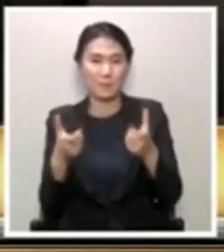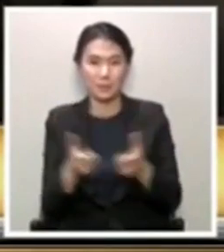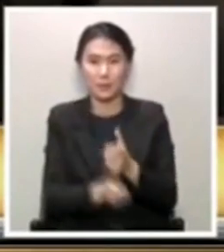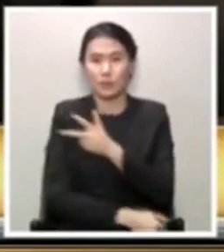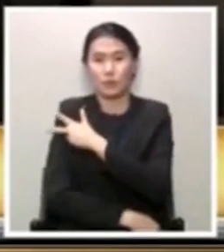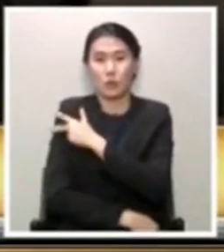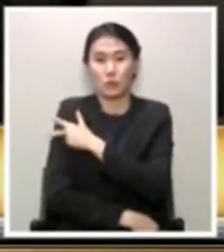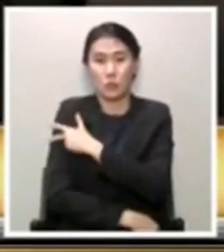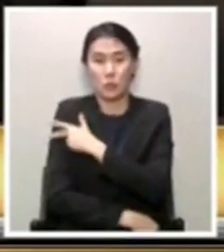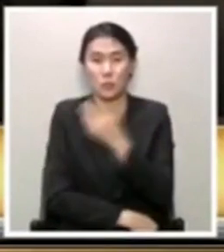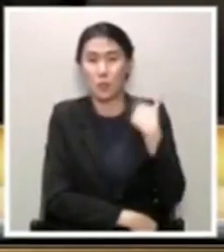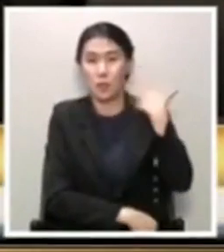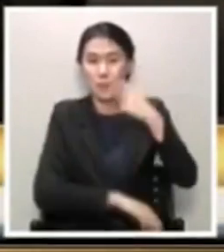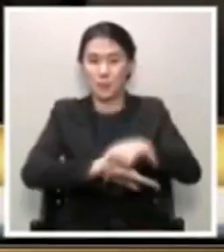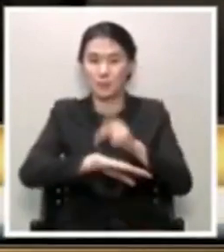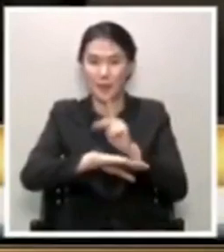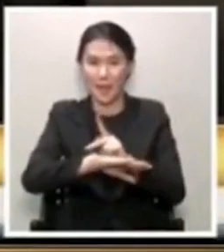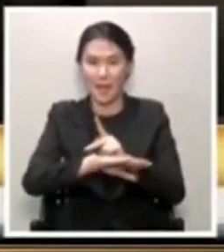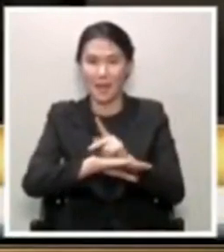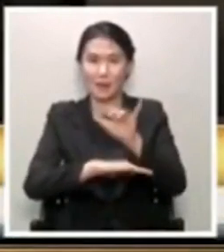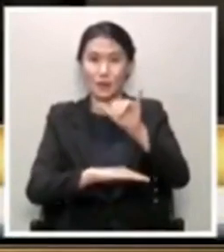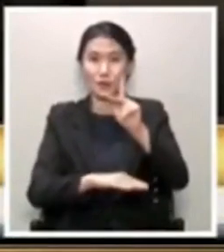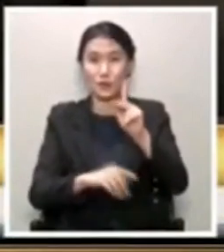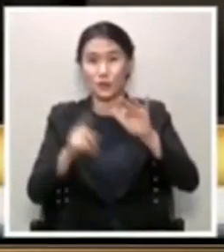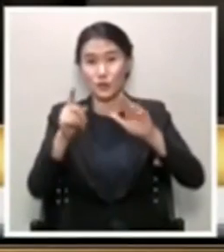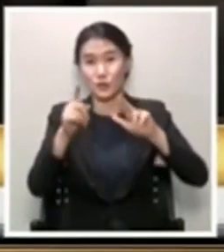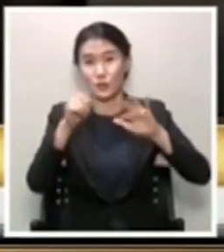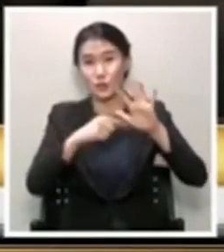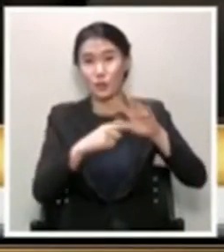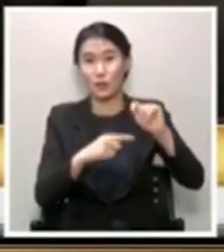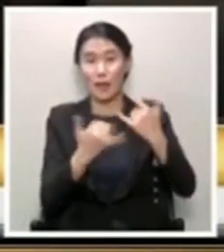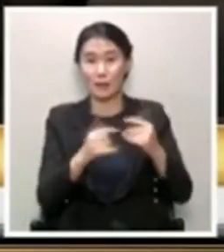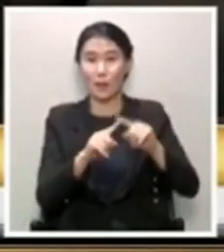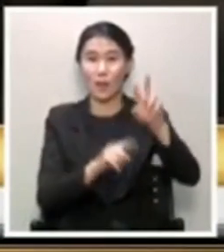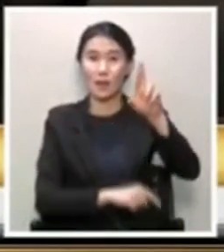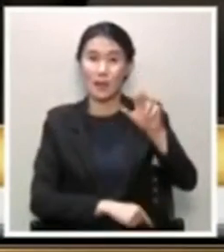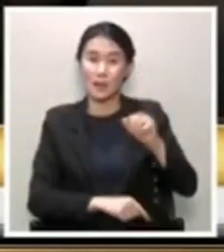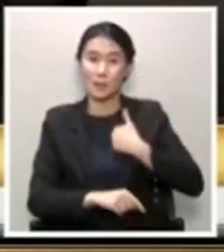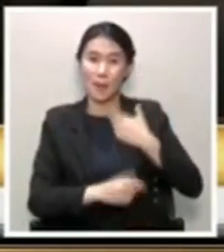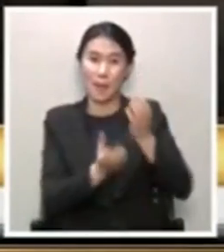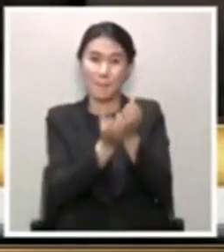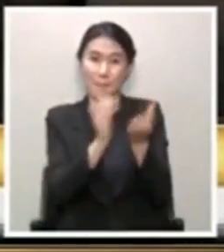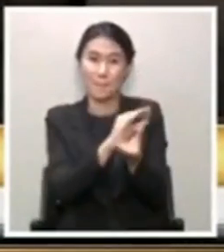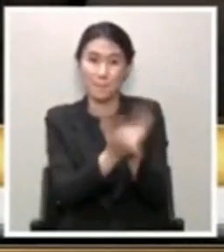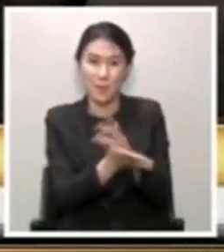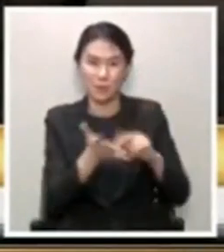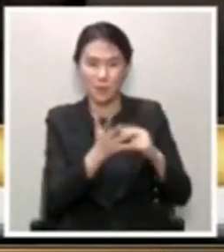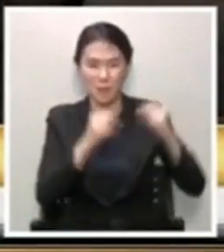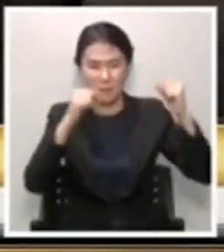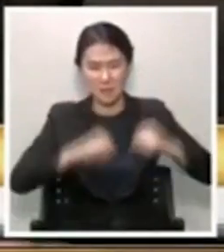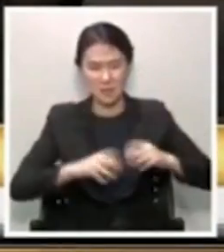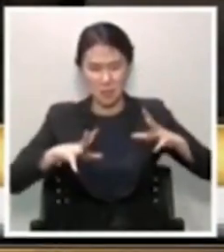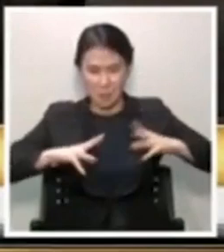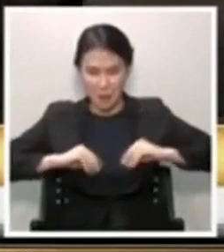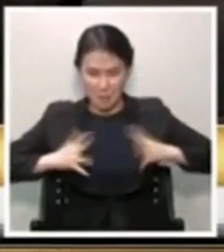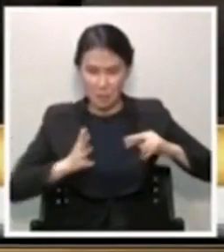รศักดิ์อุวรรณโนเป็นประธานคณะกรรมการยกร่างแต่ร่างไปแล้วสุดท้ายสภาปฏิรูปก็ลงมติไม่รับทำ